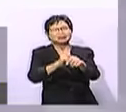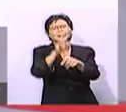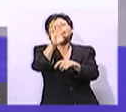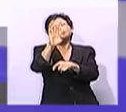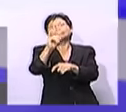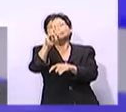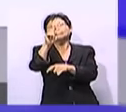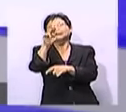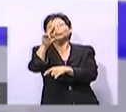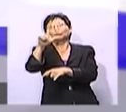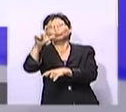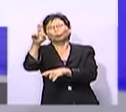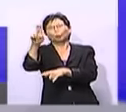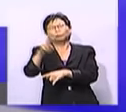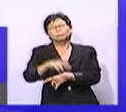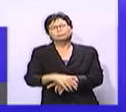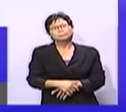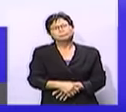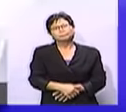Bintulu.